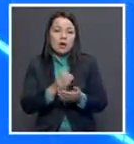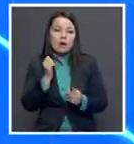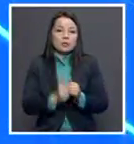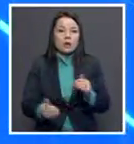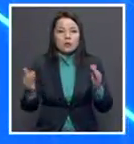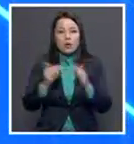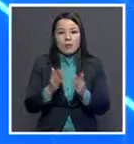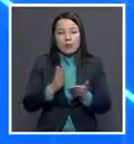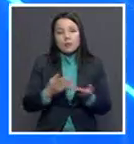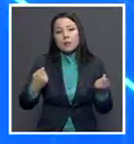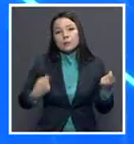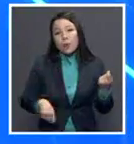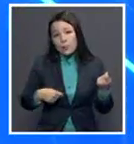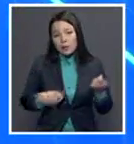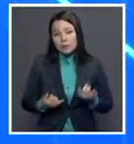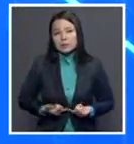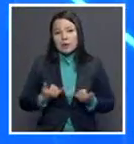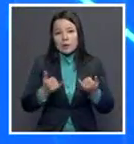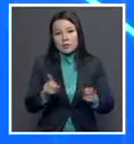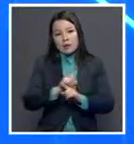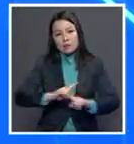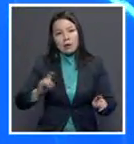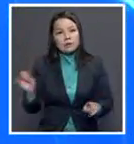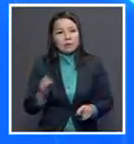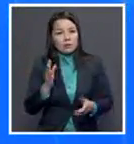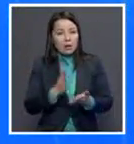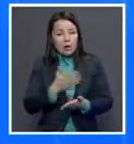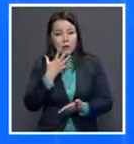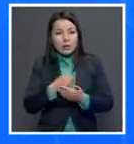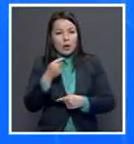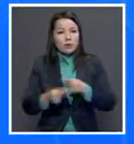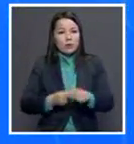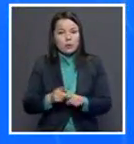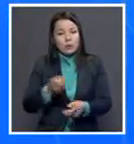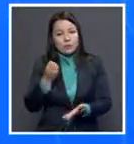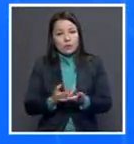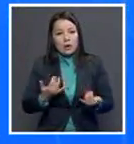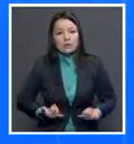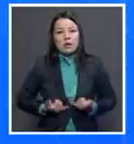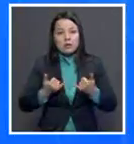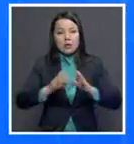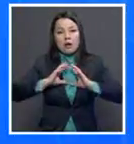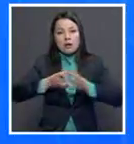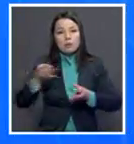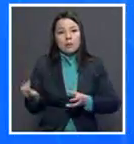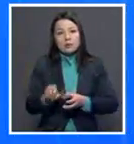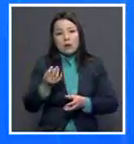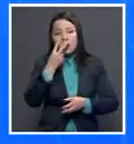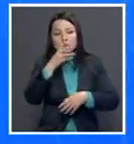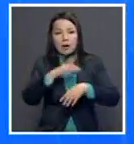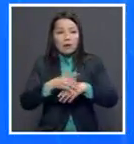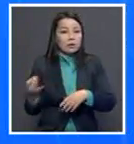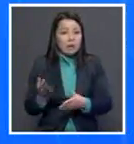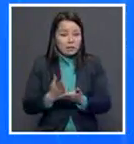төрінде ілулі тұратын домбыраға деген ықыласы ерекше. Өйткені бұл ұлттық аспаптың құдіретіне қазір әлем назар аудара бастады.